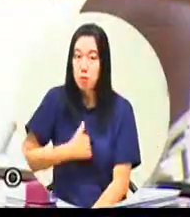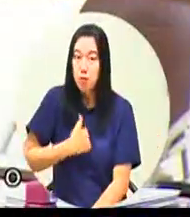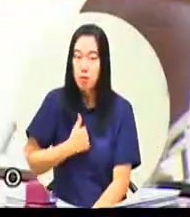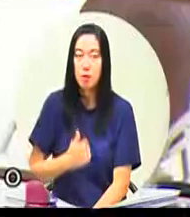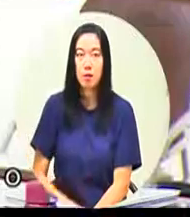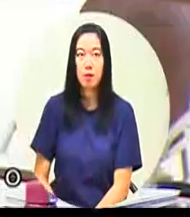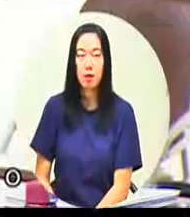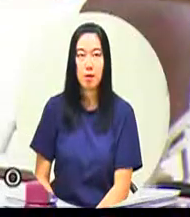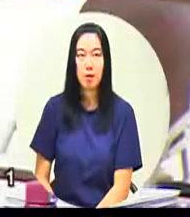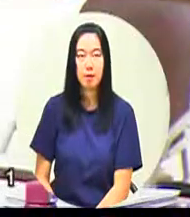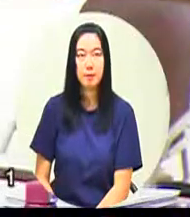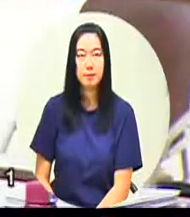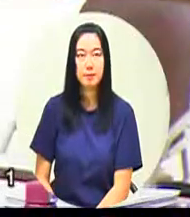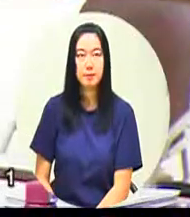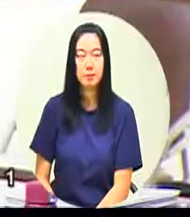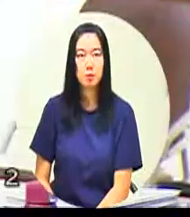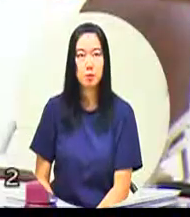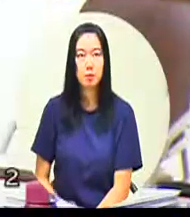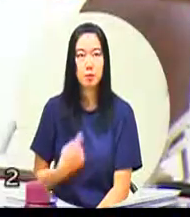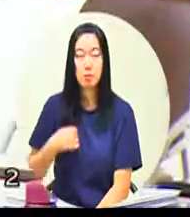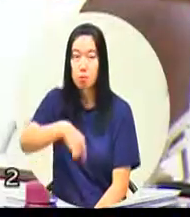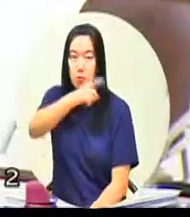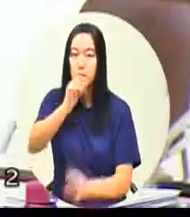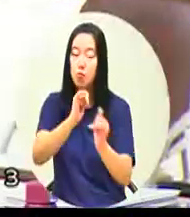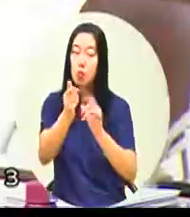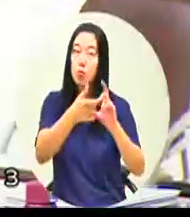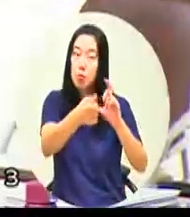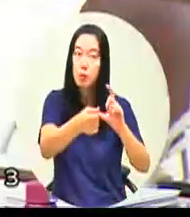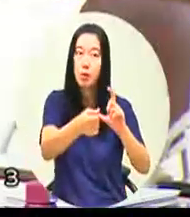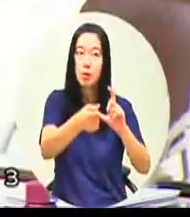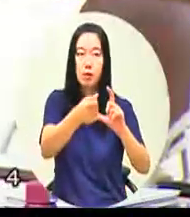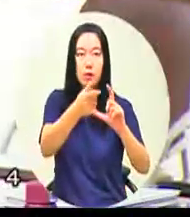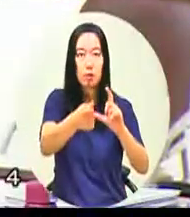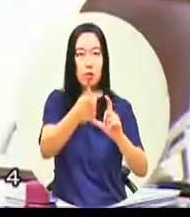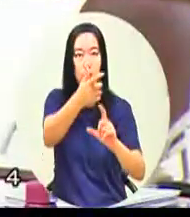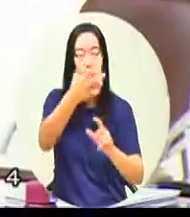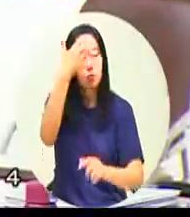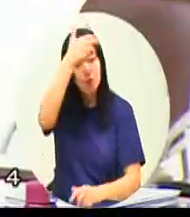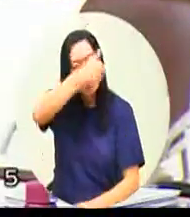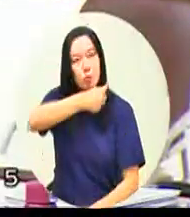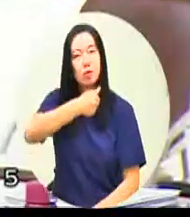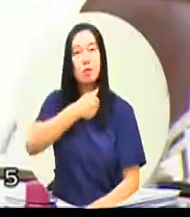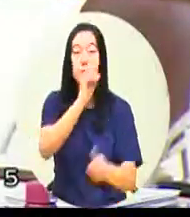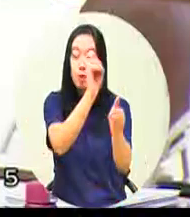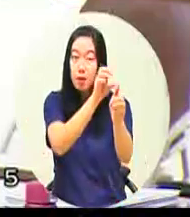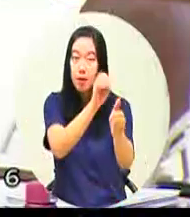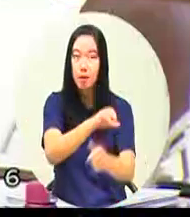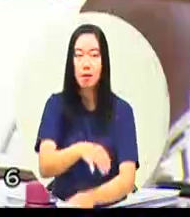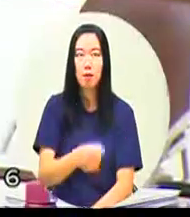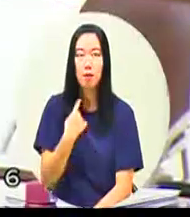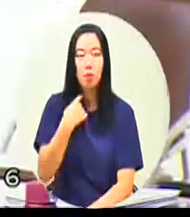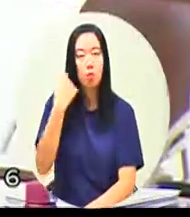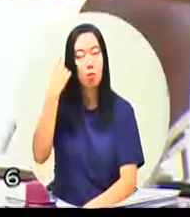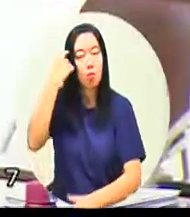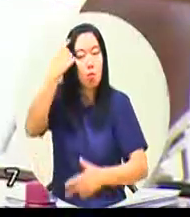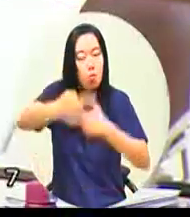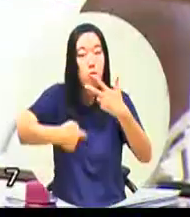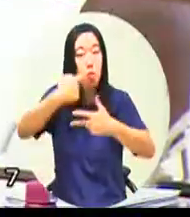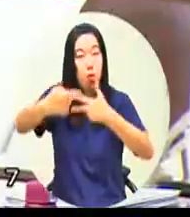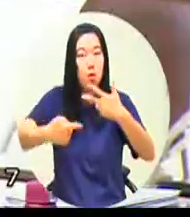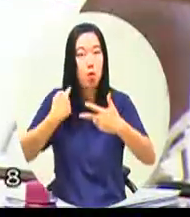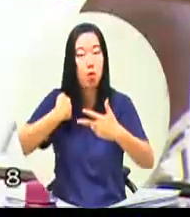去跟我们社区的一些长辈，我每一礼拜哦，我拢